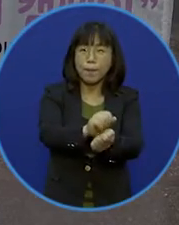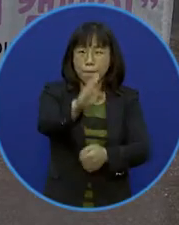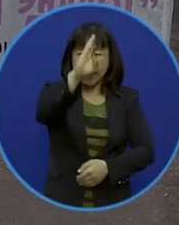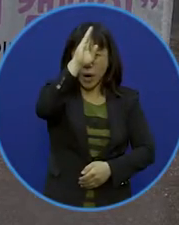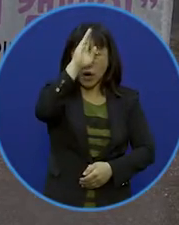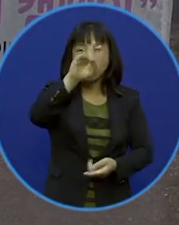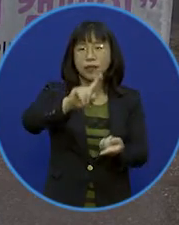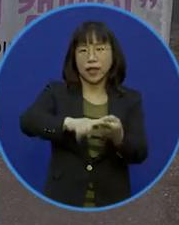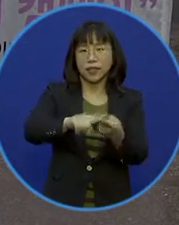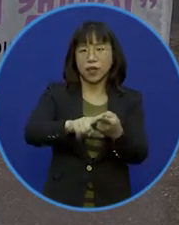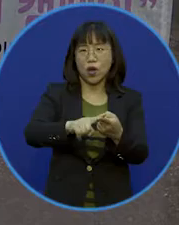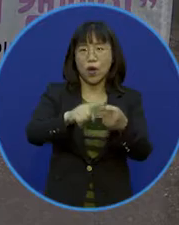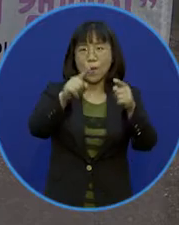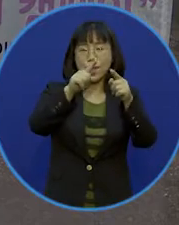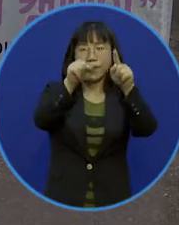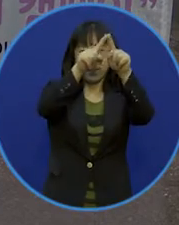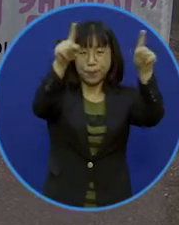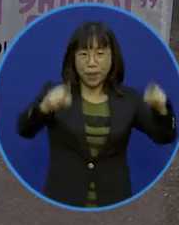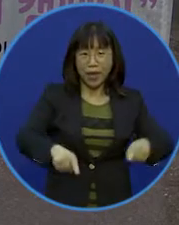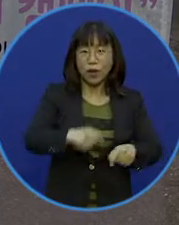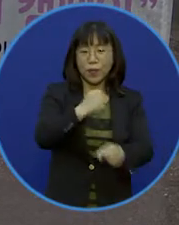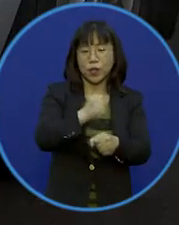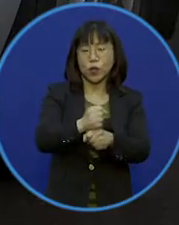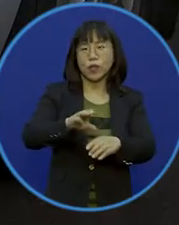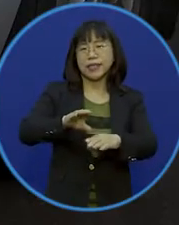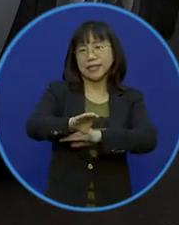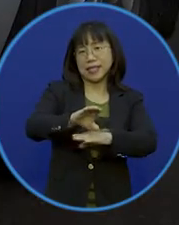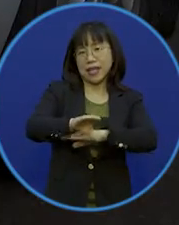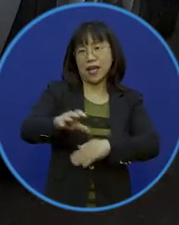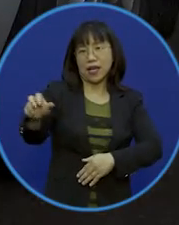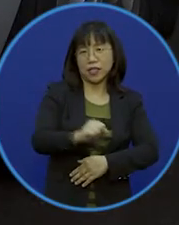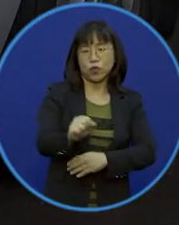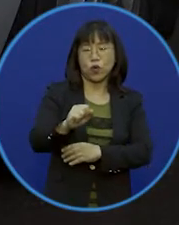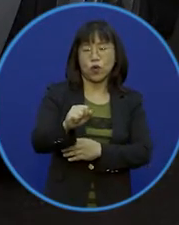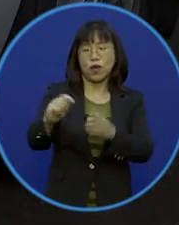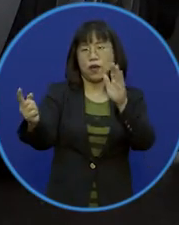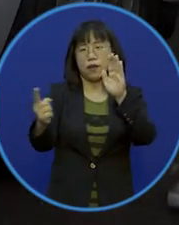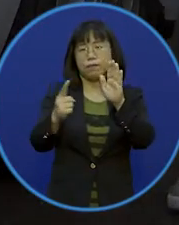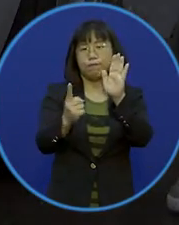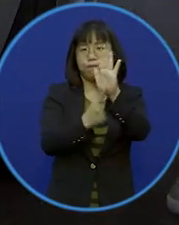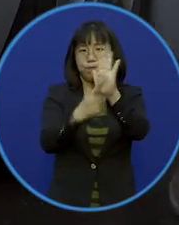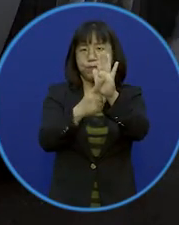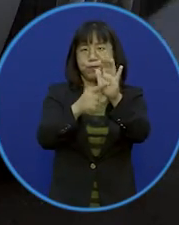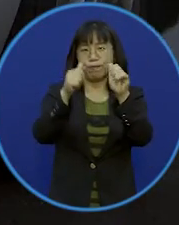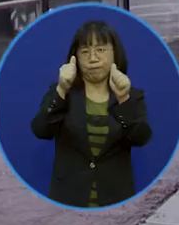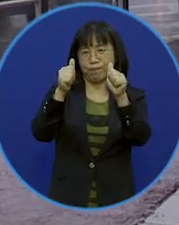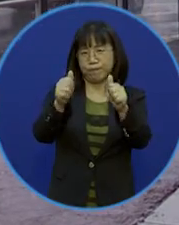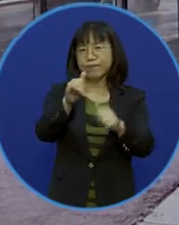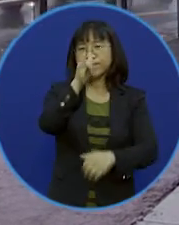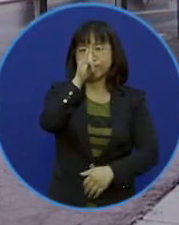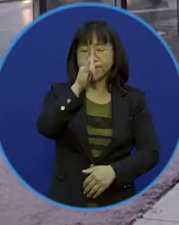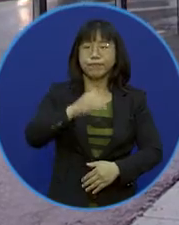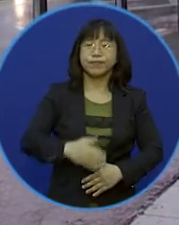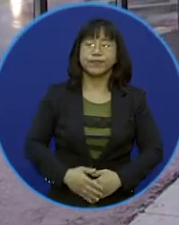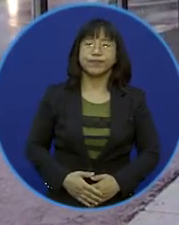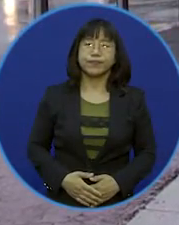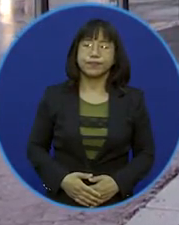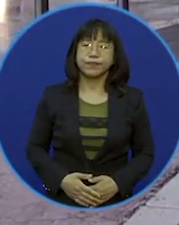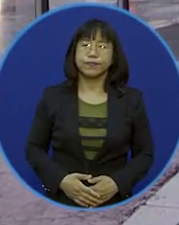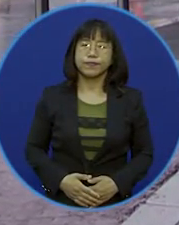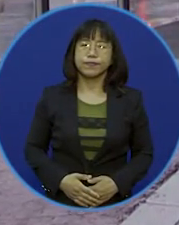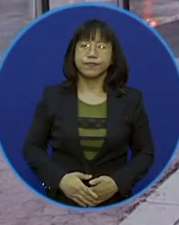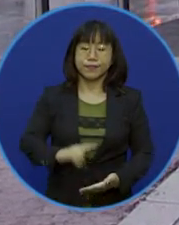배너로 전시하고 강서구를 순회하는 카퍼레이드 차량을 통해 치매에 대한 올바른 인식을 알려드리려고 노력하고